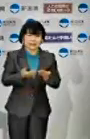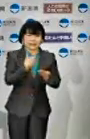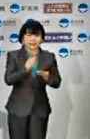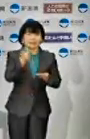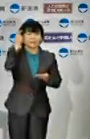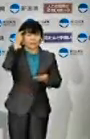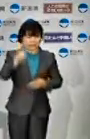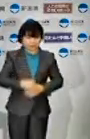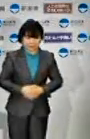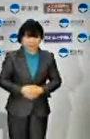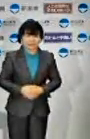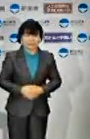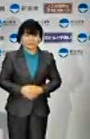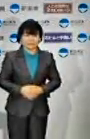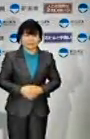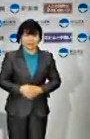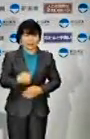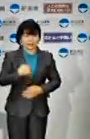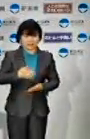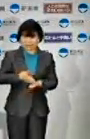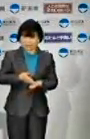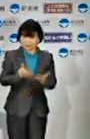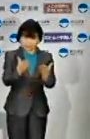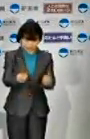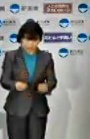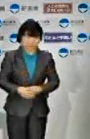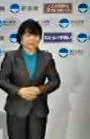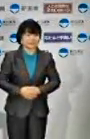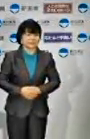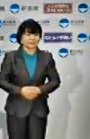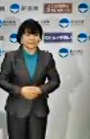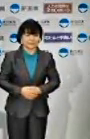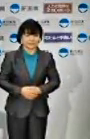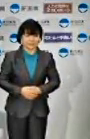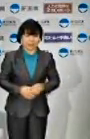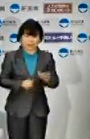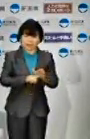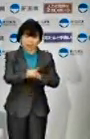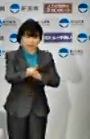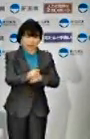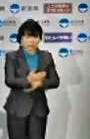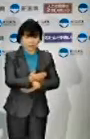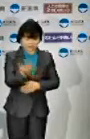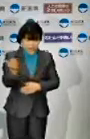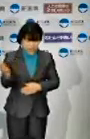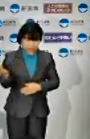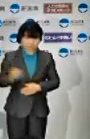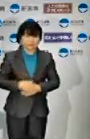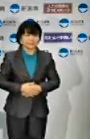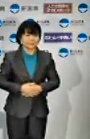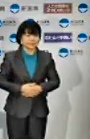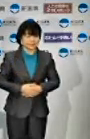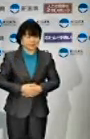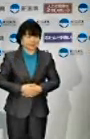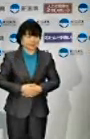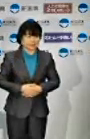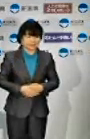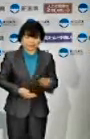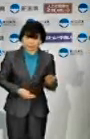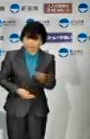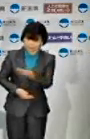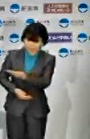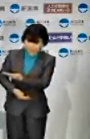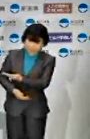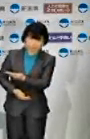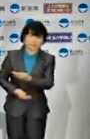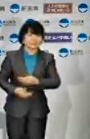っております。私の方は以上です。 それでは代表質問を進めていきます。 代表で連